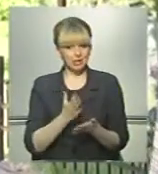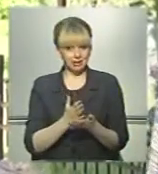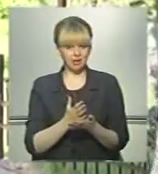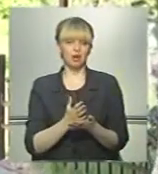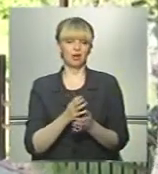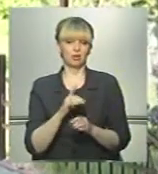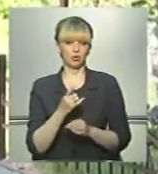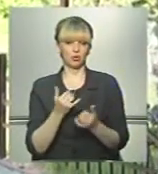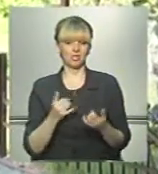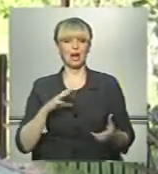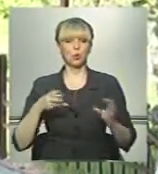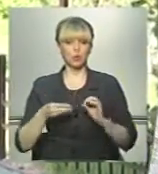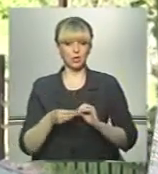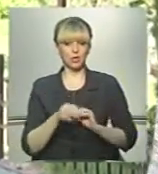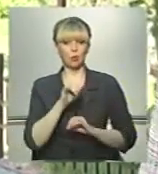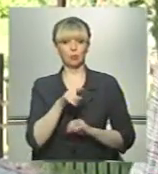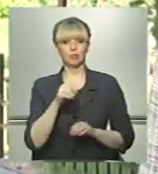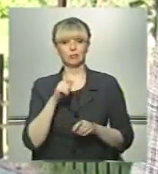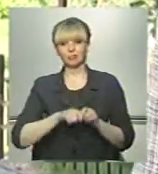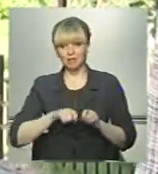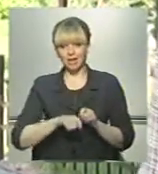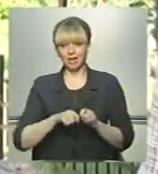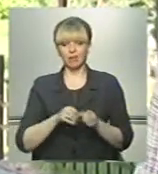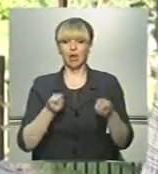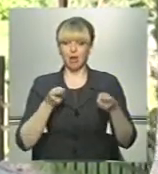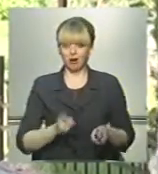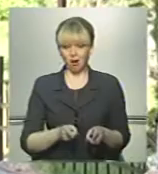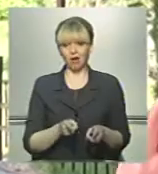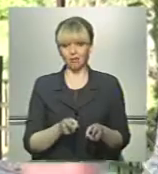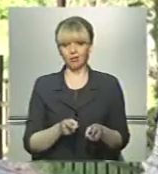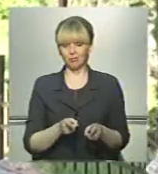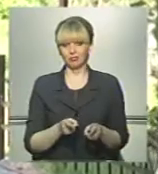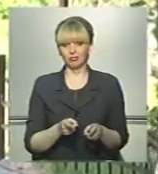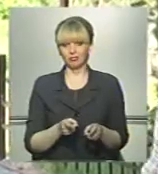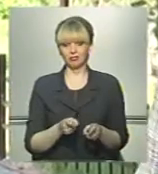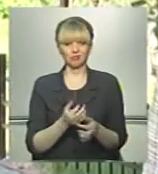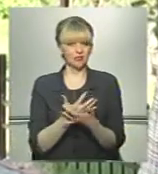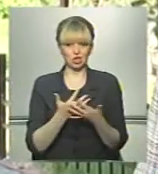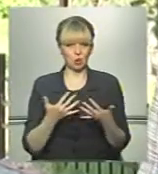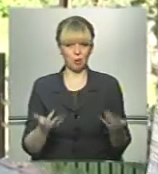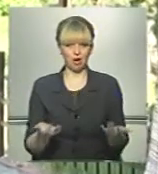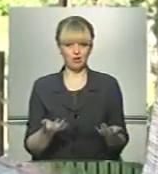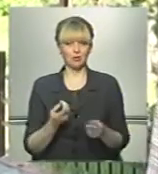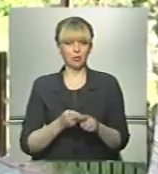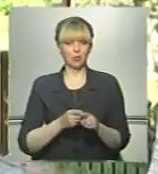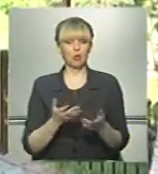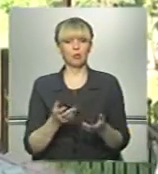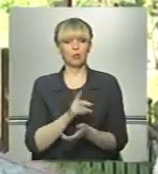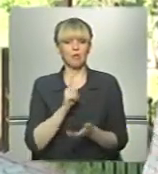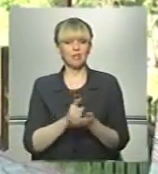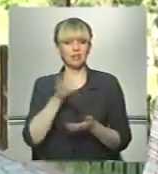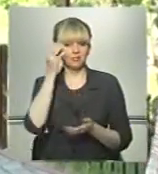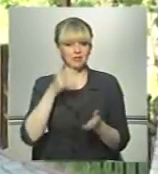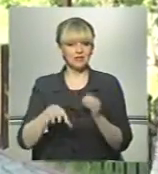наявні, тому що за результатами мовних тестів реально картина абсолютно різнобарвна, тому маємо врахувати все,